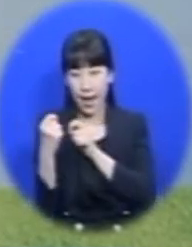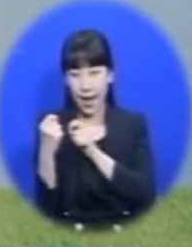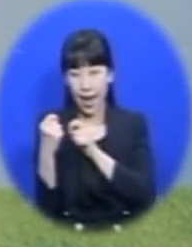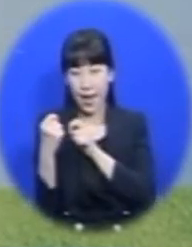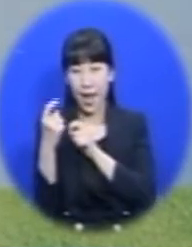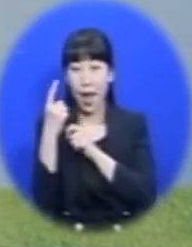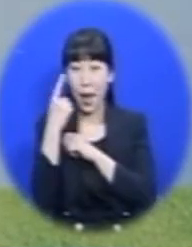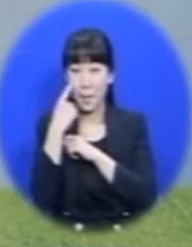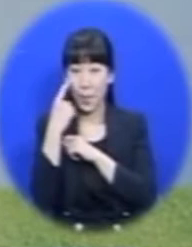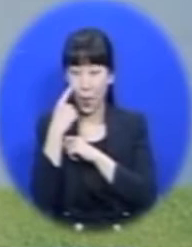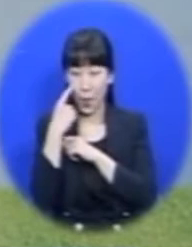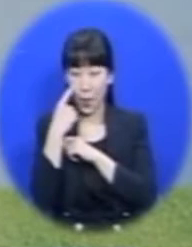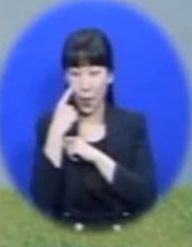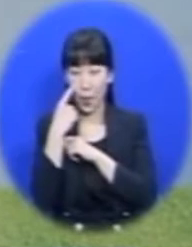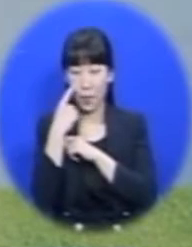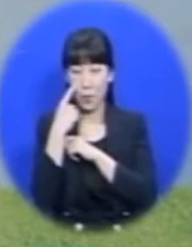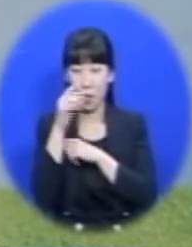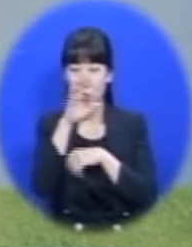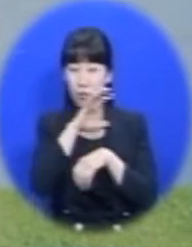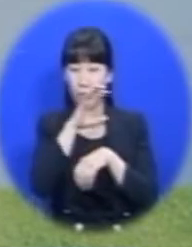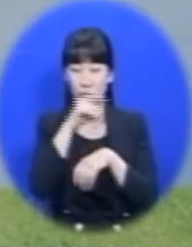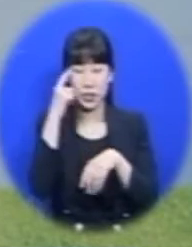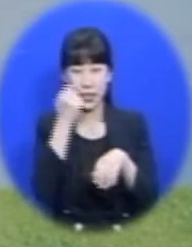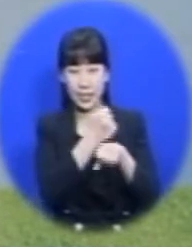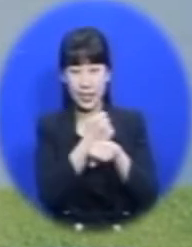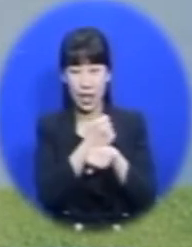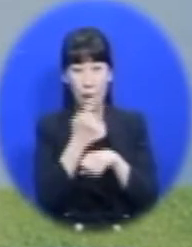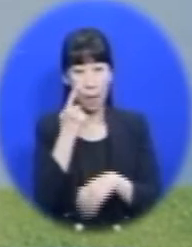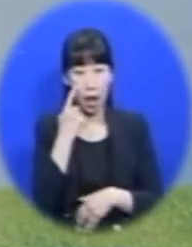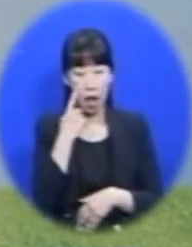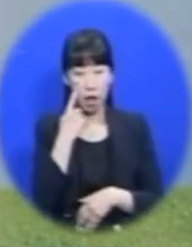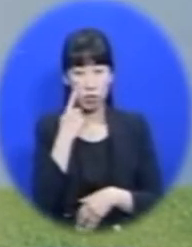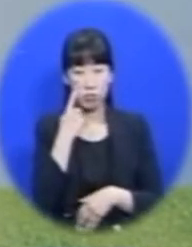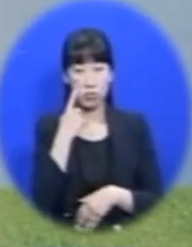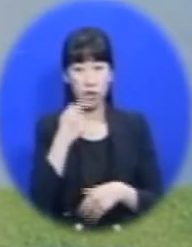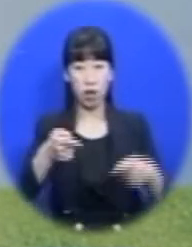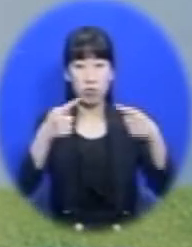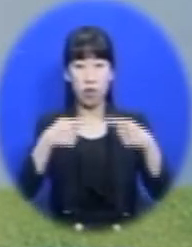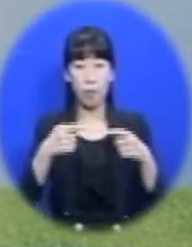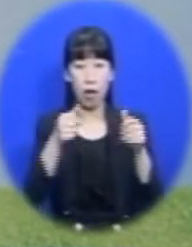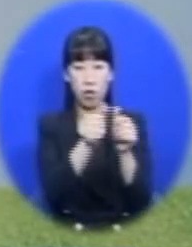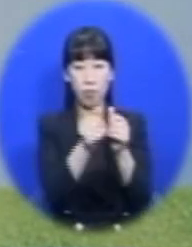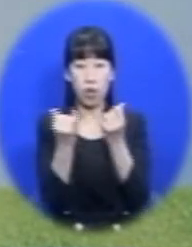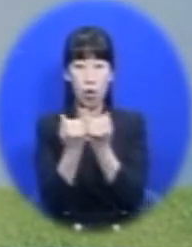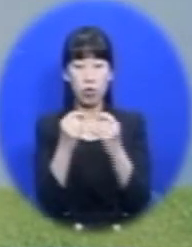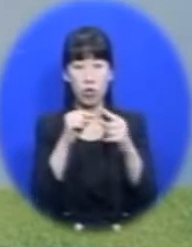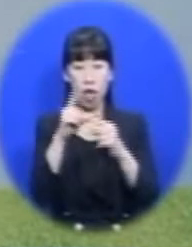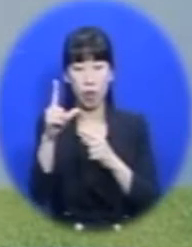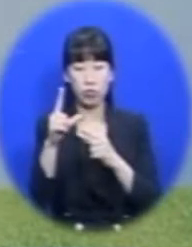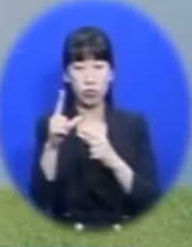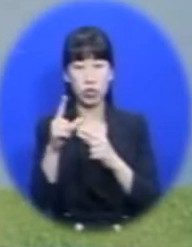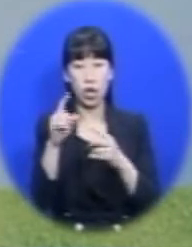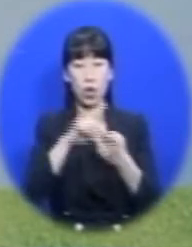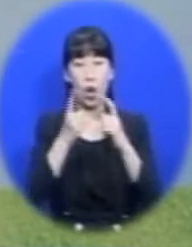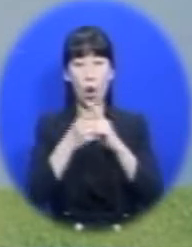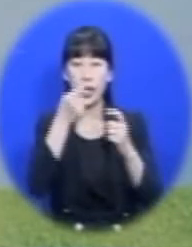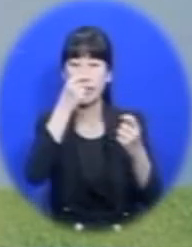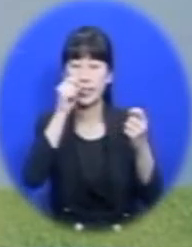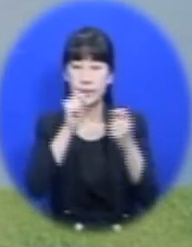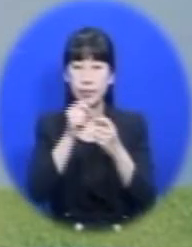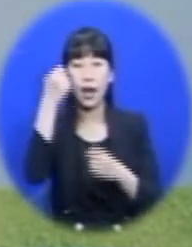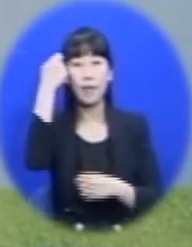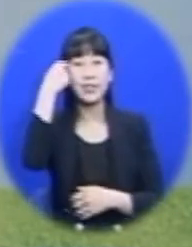가까이 이렇게 붙어있게 했더니 참가자 대부분이 상대방에 대해서 친밀함을